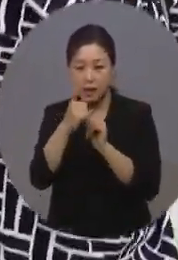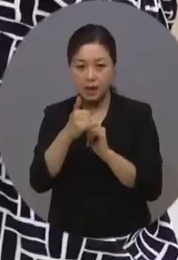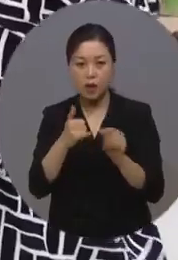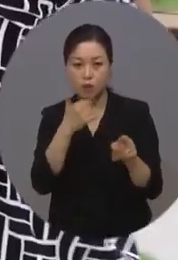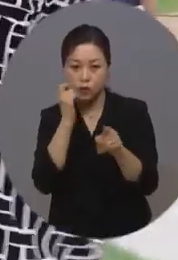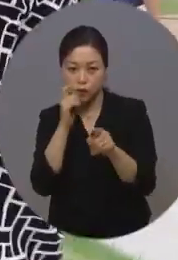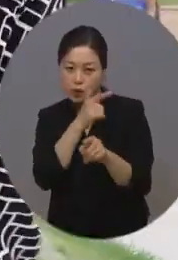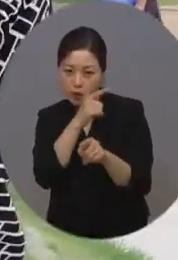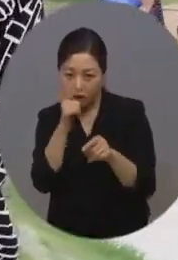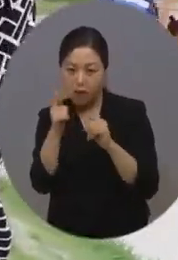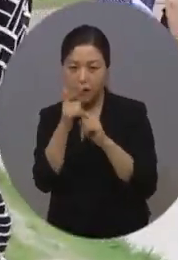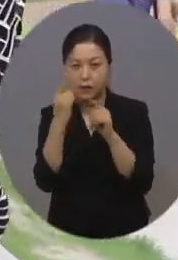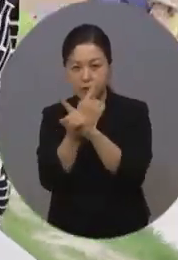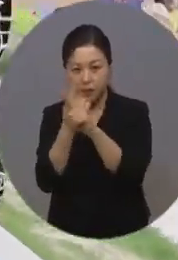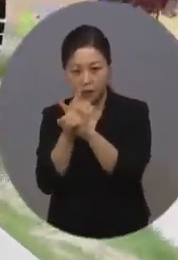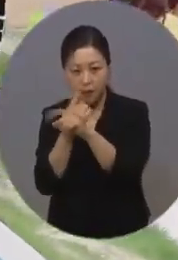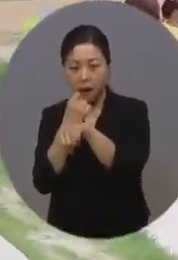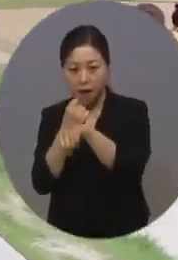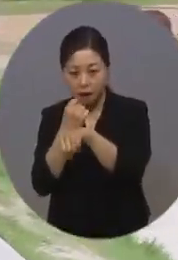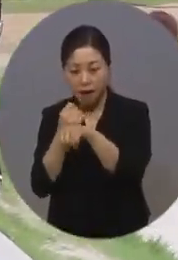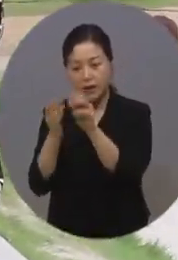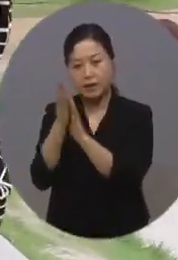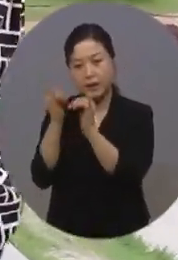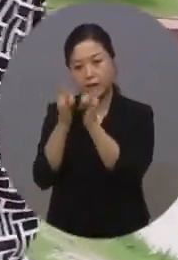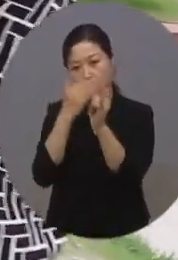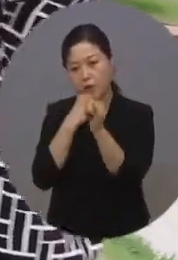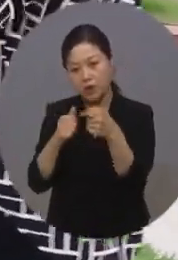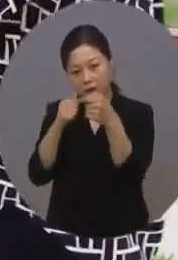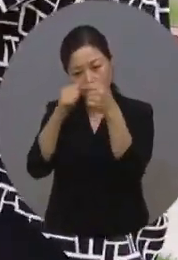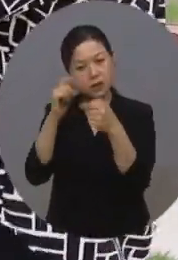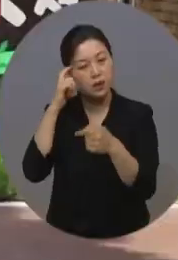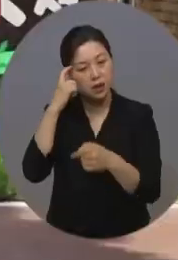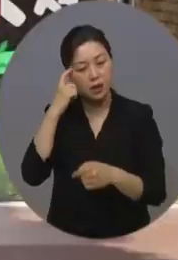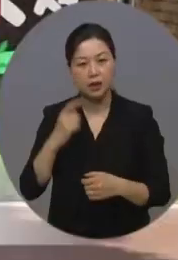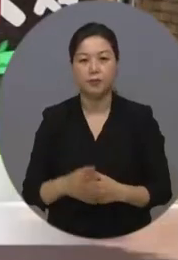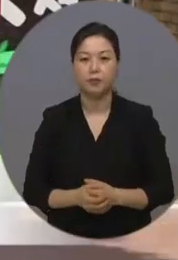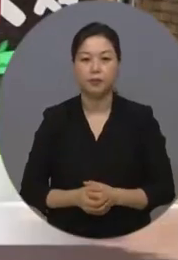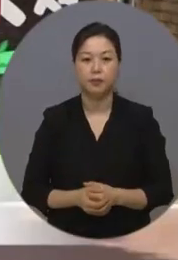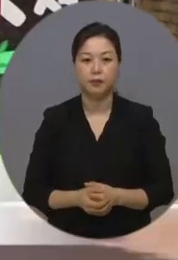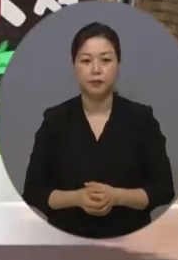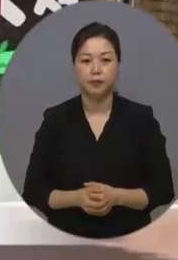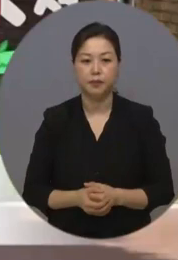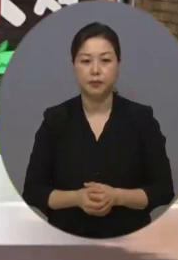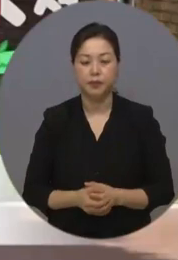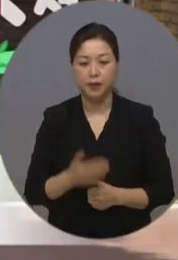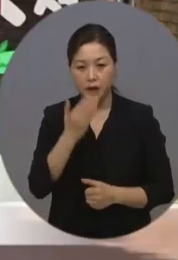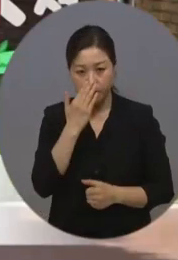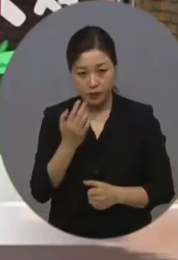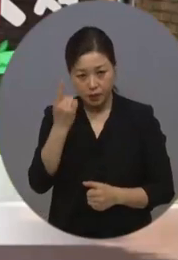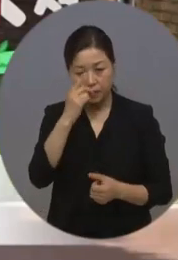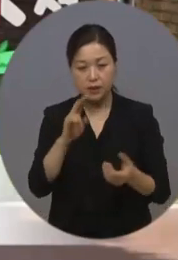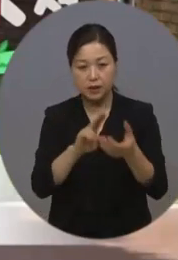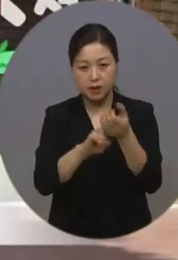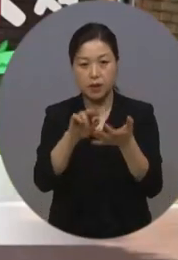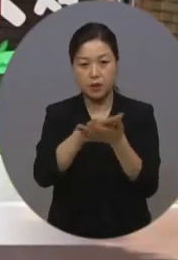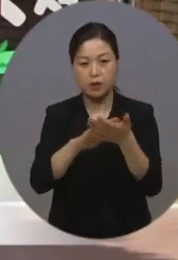보완해 시민 복지를 우선시했습니다. 순천 기적의 놀이터